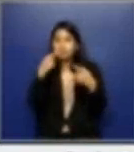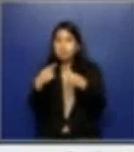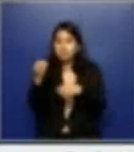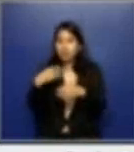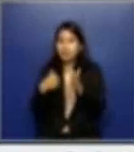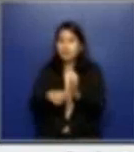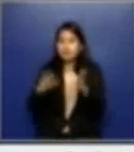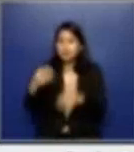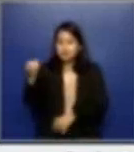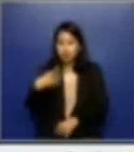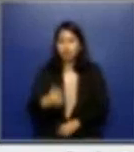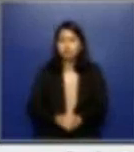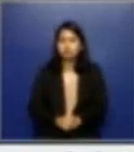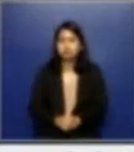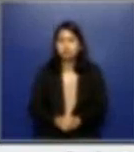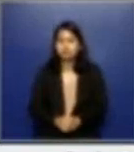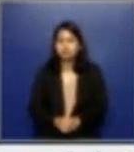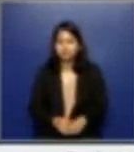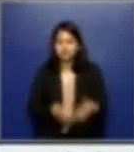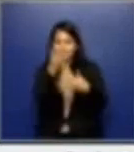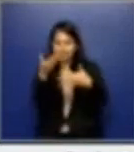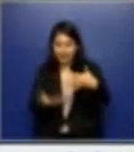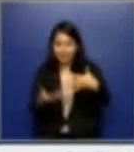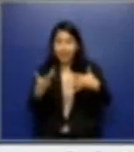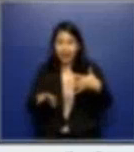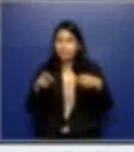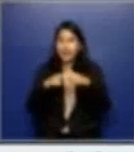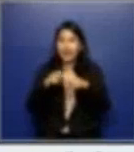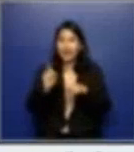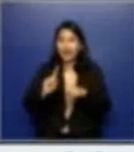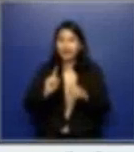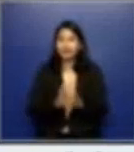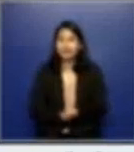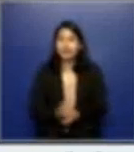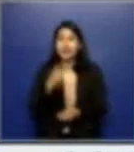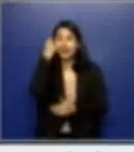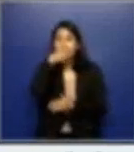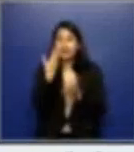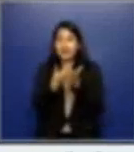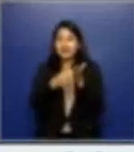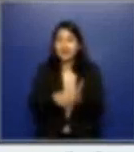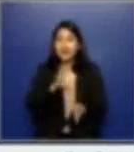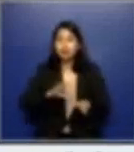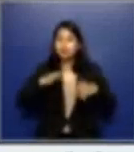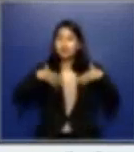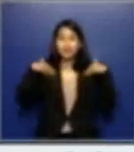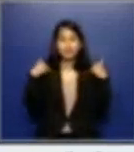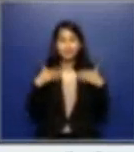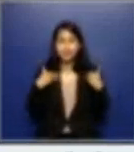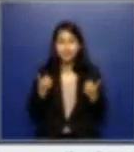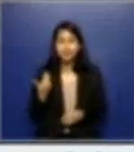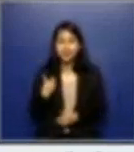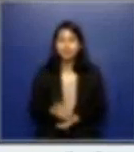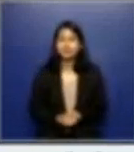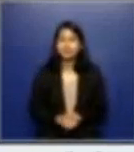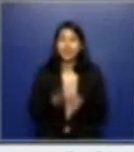ม่เกิดเอาสิครับแล้วพอเกิดหนี้แล้วอะไรเกิดขึ้นครับใครเป็นหนี้แล้วมีความสุขบอกผมหน่อยใ